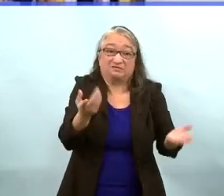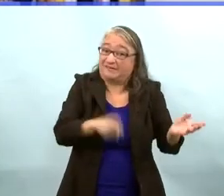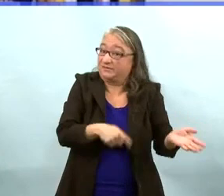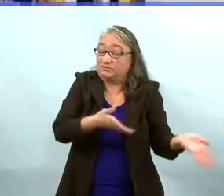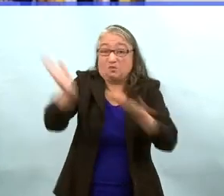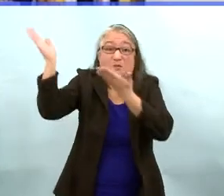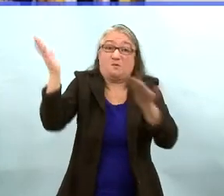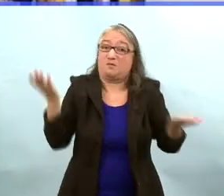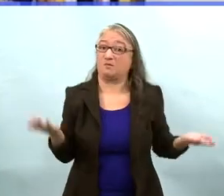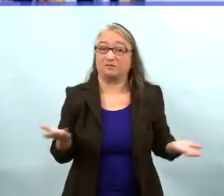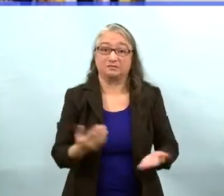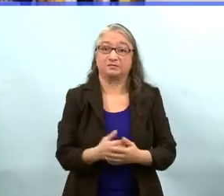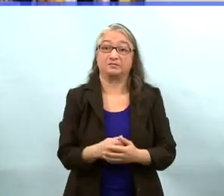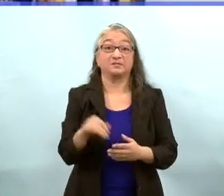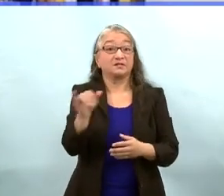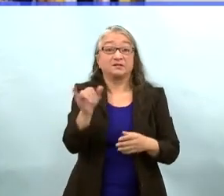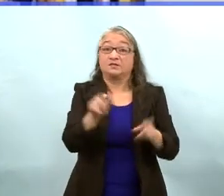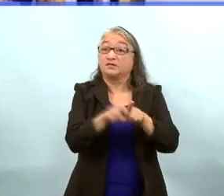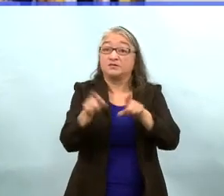d'avoir